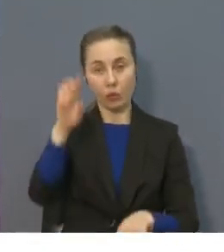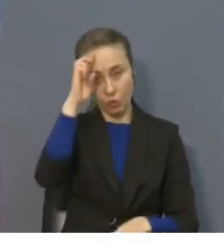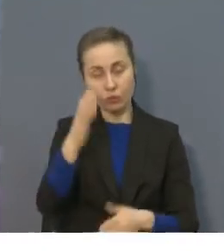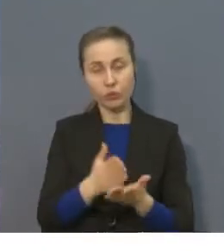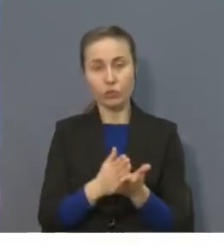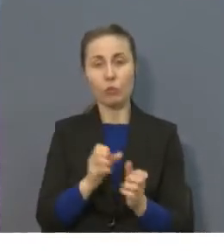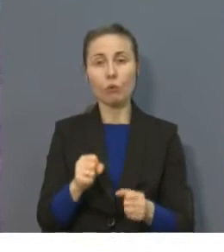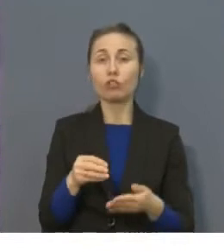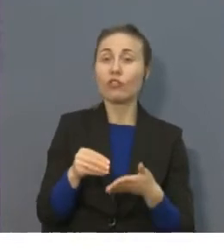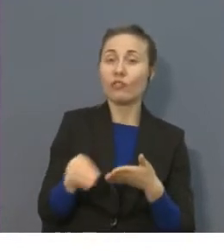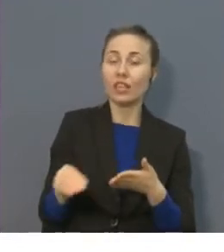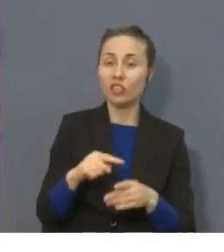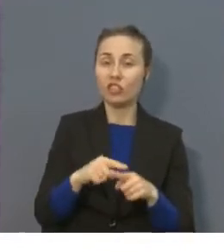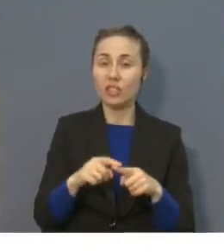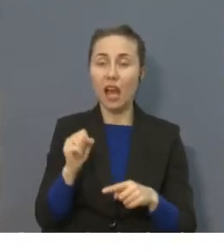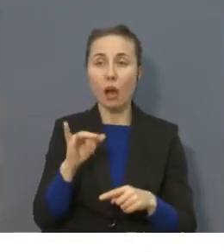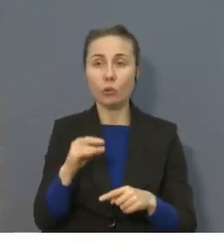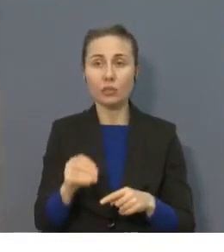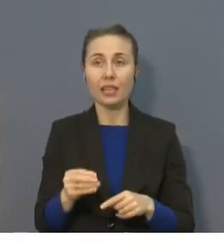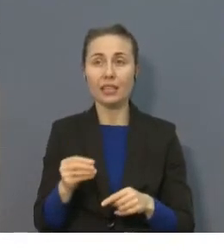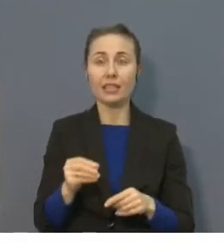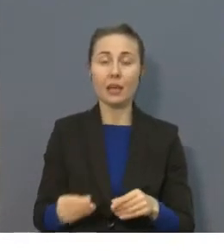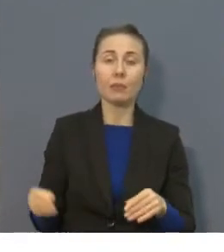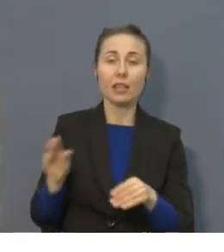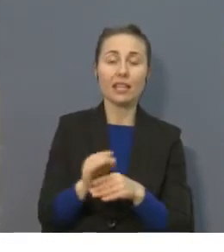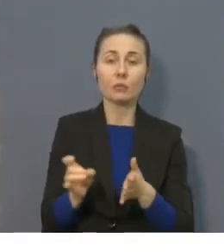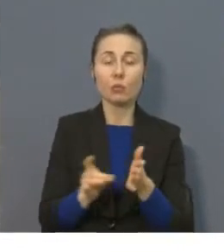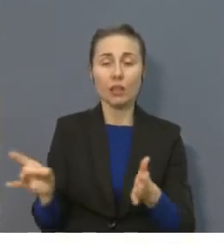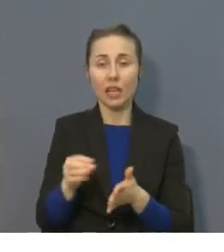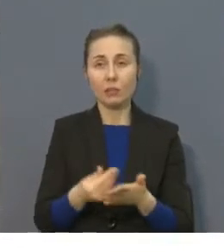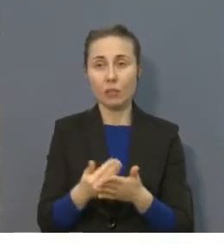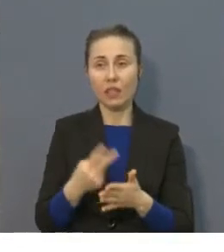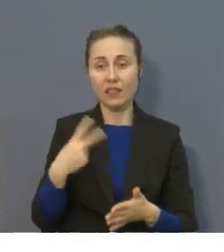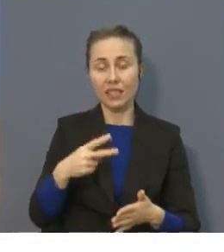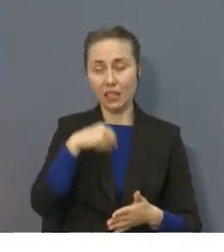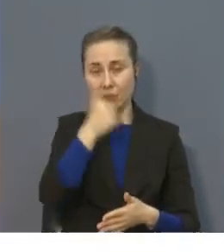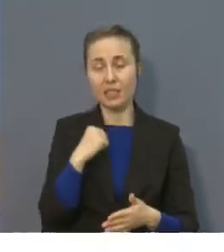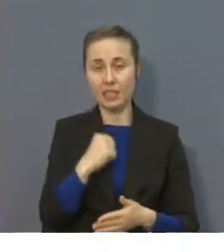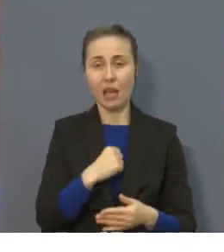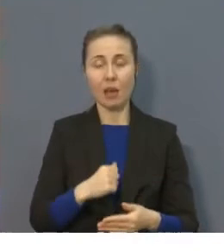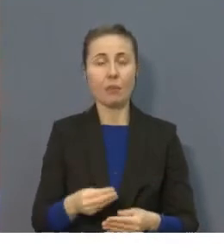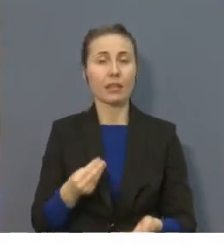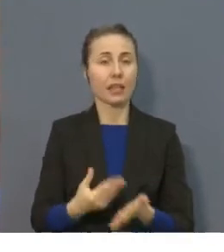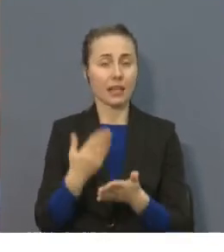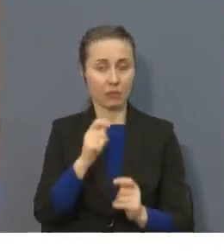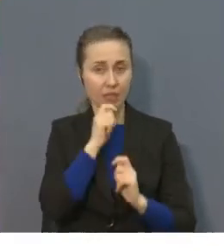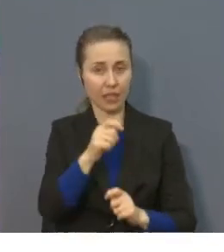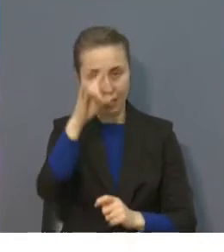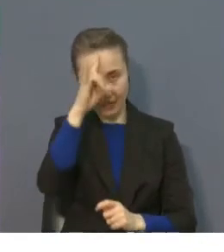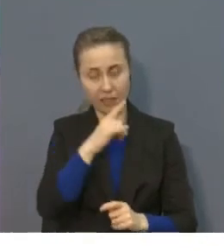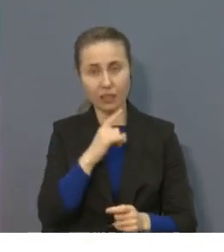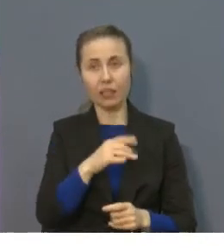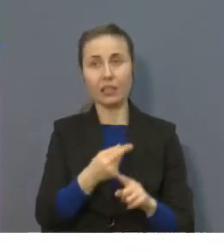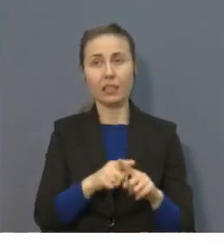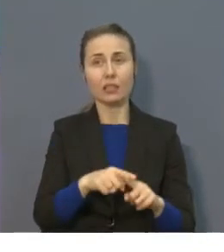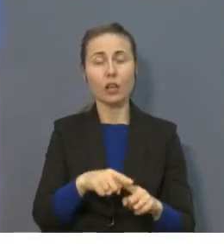республикалық бюджетке ақша аударалады. Айта кетейік, былтыр қазақстандық мемлекеттік қызметшілерге сыйға тартылған ең қымбат сыйлық құны 600 мың теңгеден асатын iPhone 12